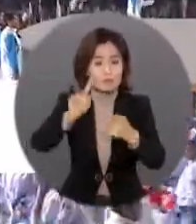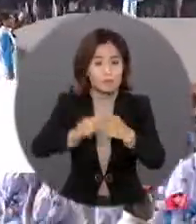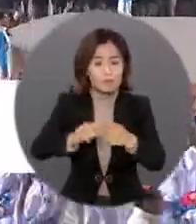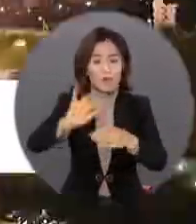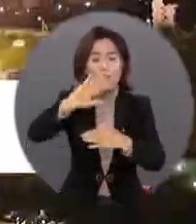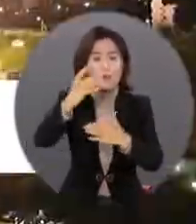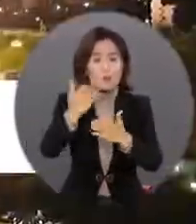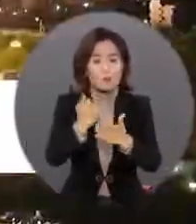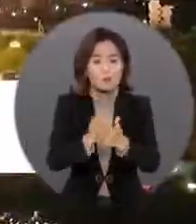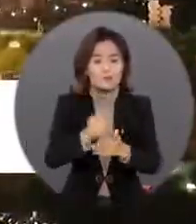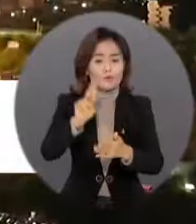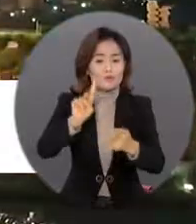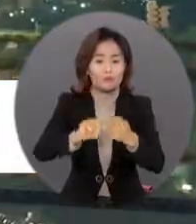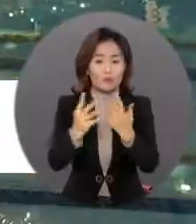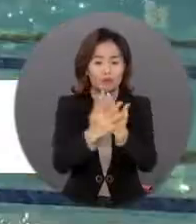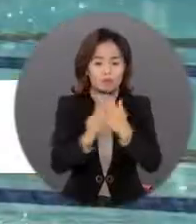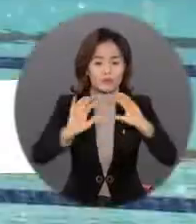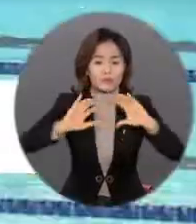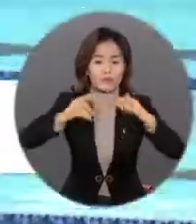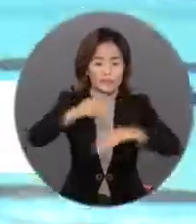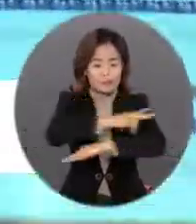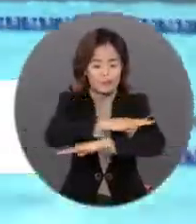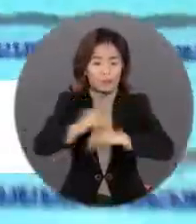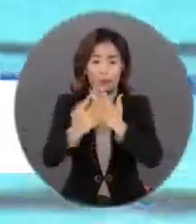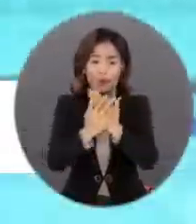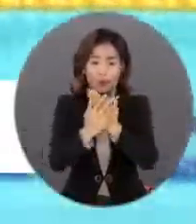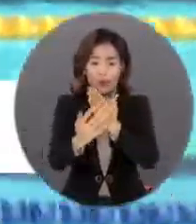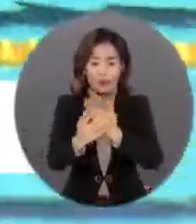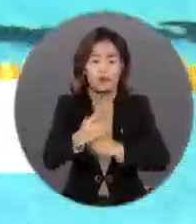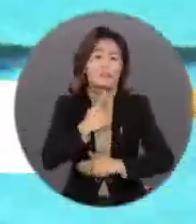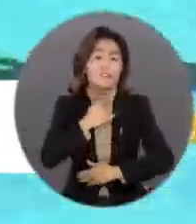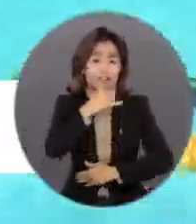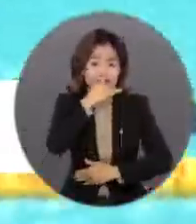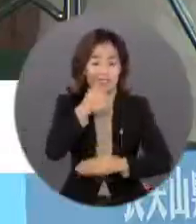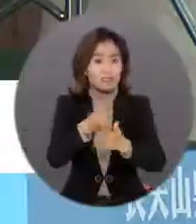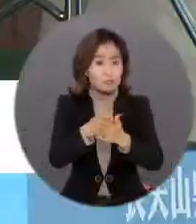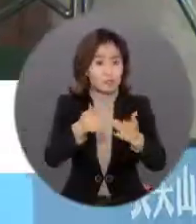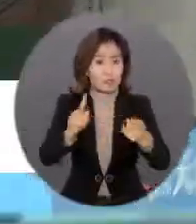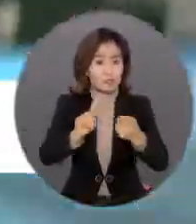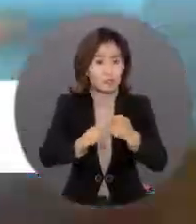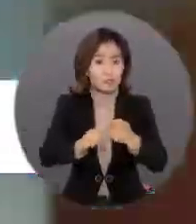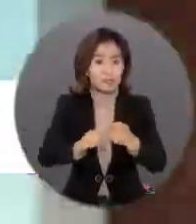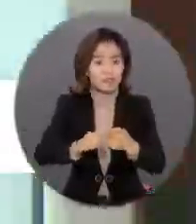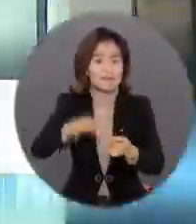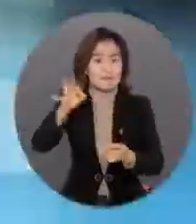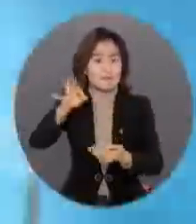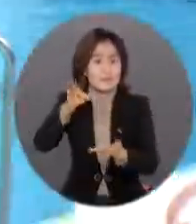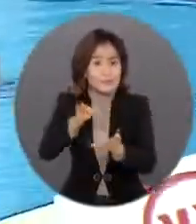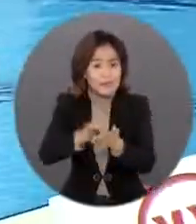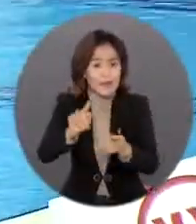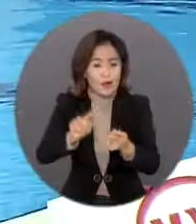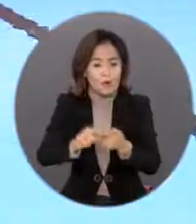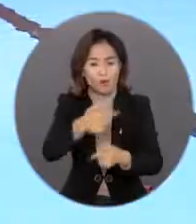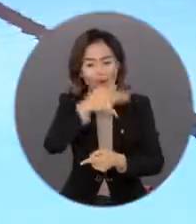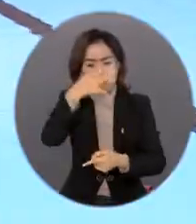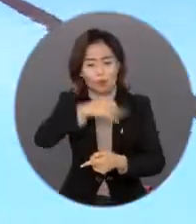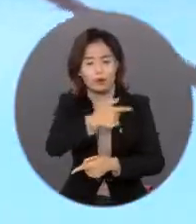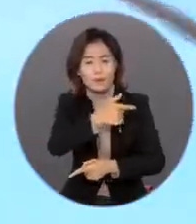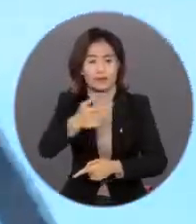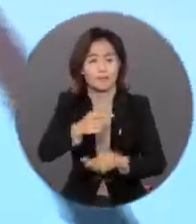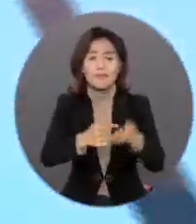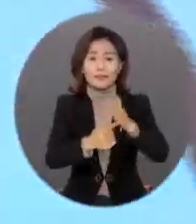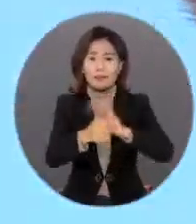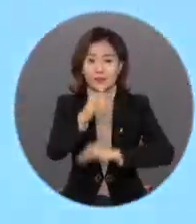월드컵과 유니버시아드, 세계수영선수권 대회 등을 개최한 인프라를 바탕으로 한 저비용 고효율 개최를 강점으로 내세우고